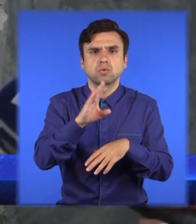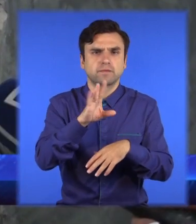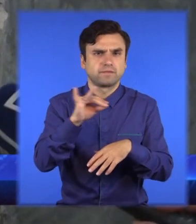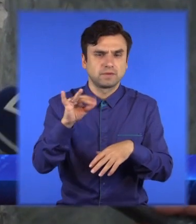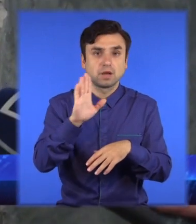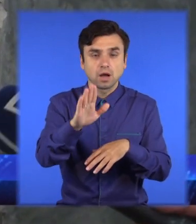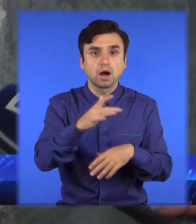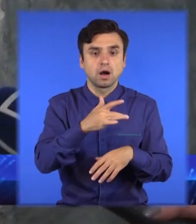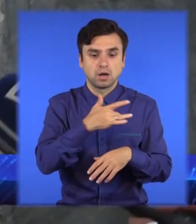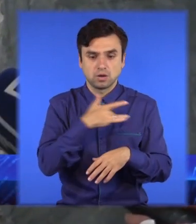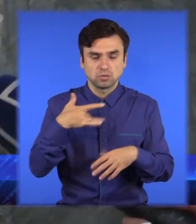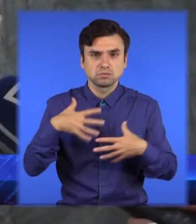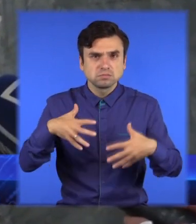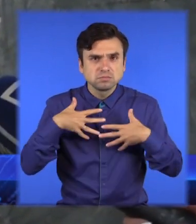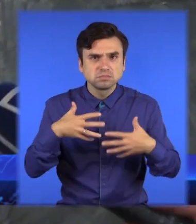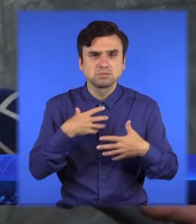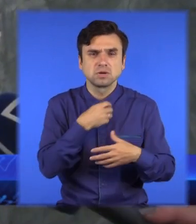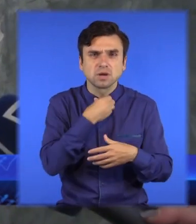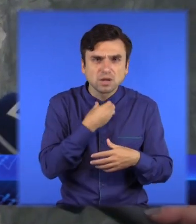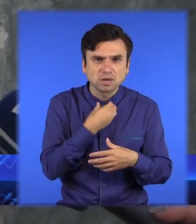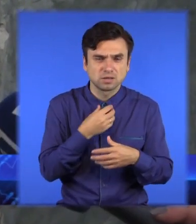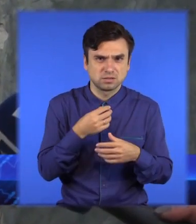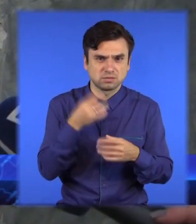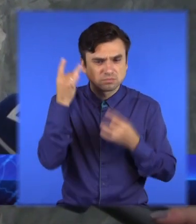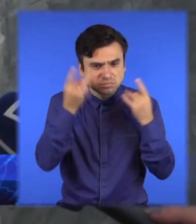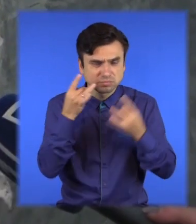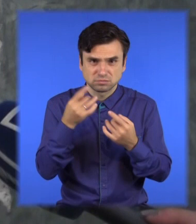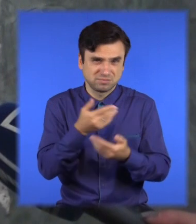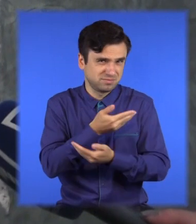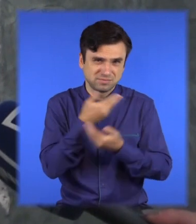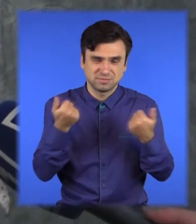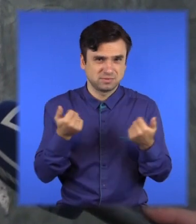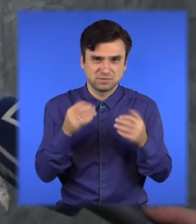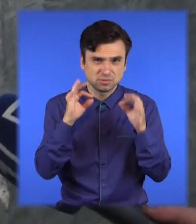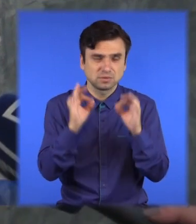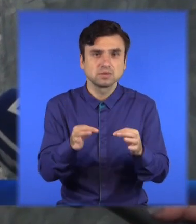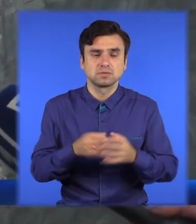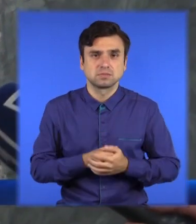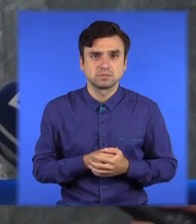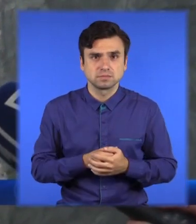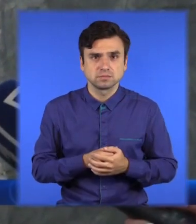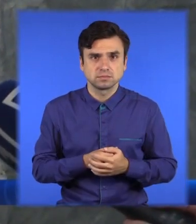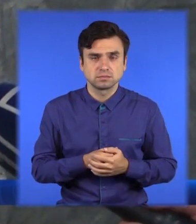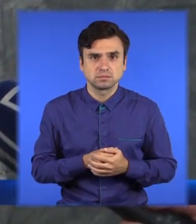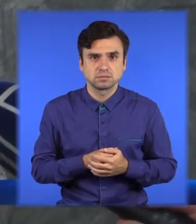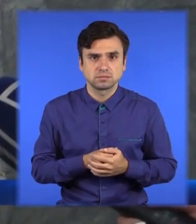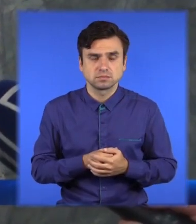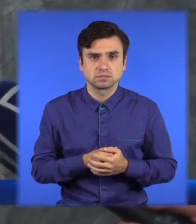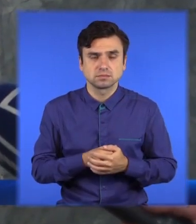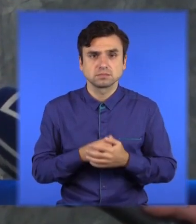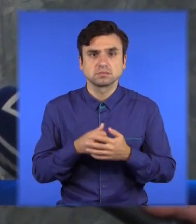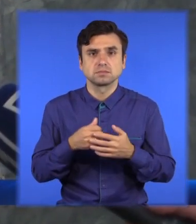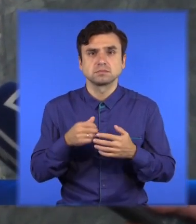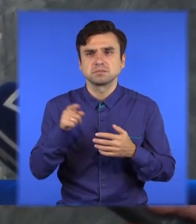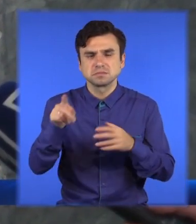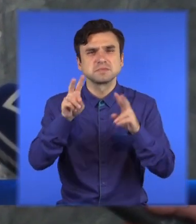ОРВІ, да, там нічого, в легких там ні хріпів не було, ніде нічого, каких-то подозрений на якусь пневмонію чи щось таке не